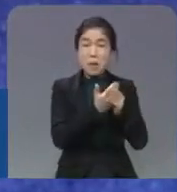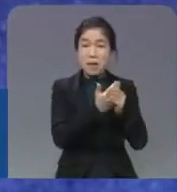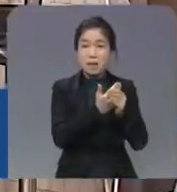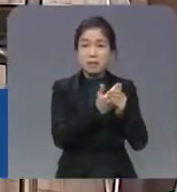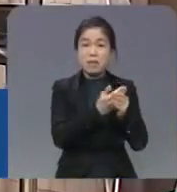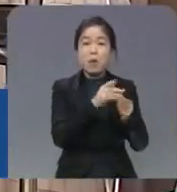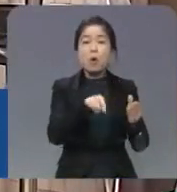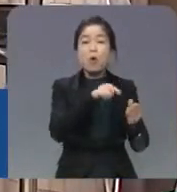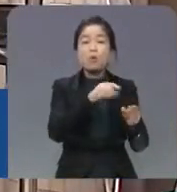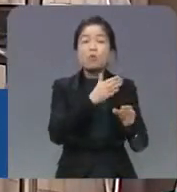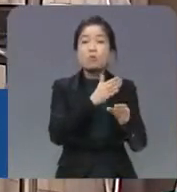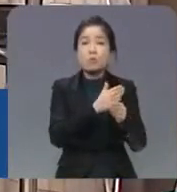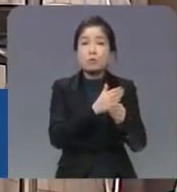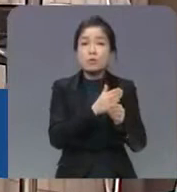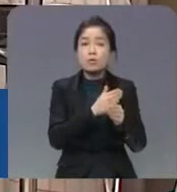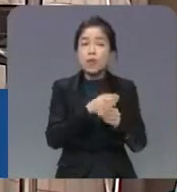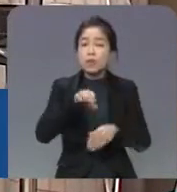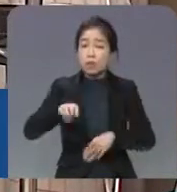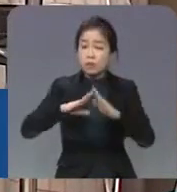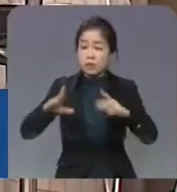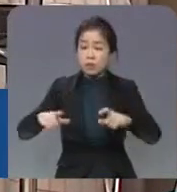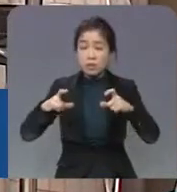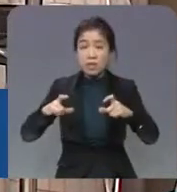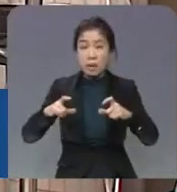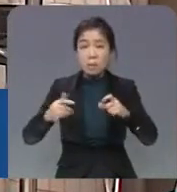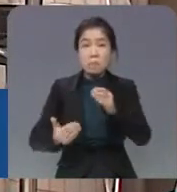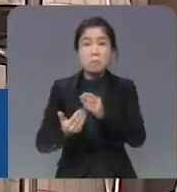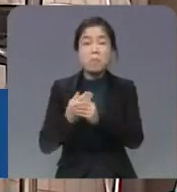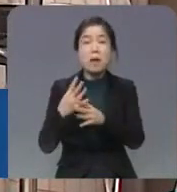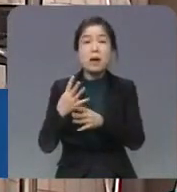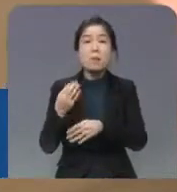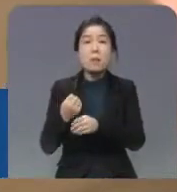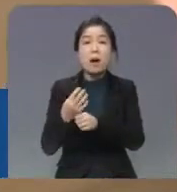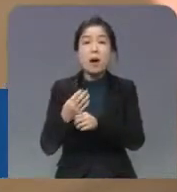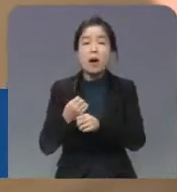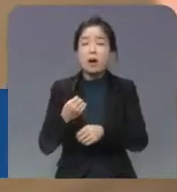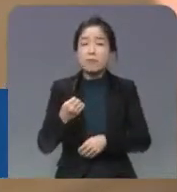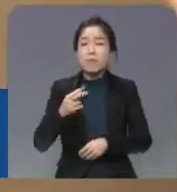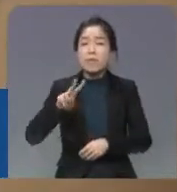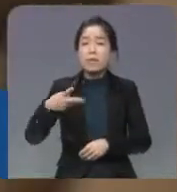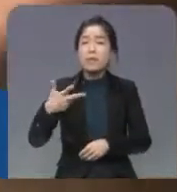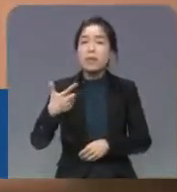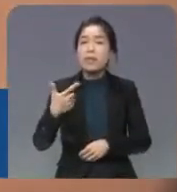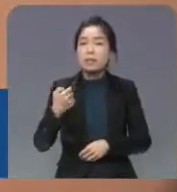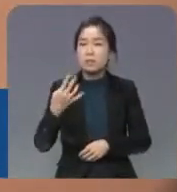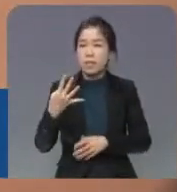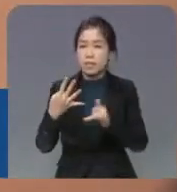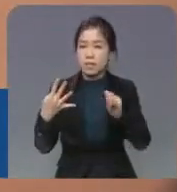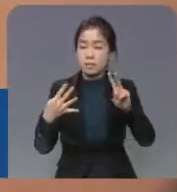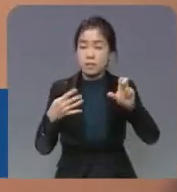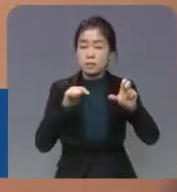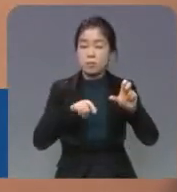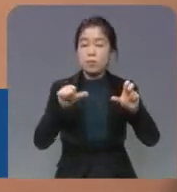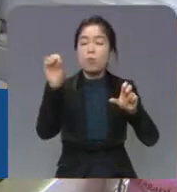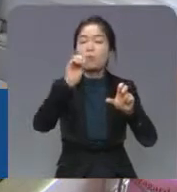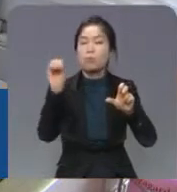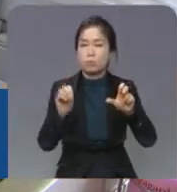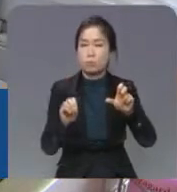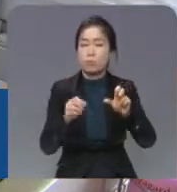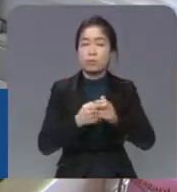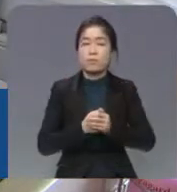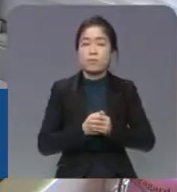환자가 발생했고 이 가운데 광주 전남 환자가 264명으로 전체 25.5%에 달한다고